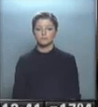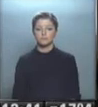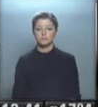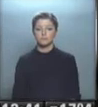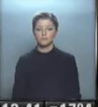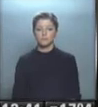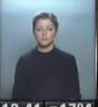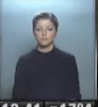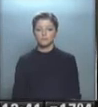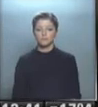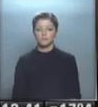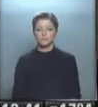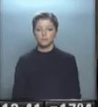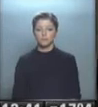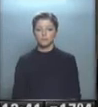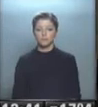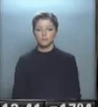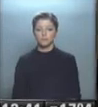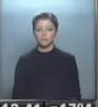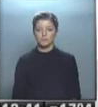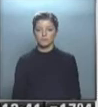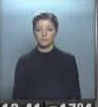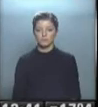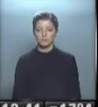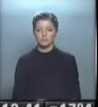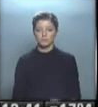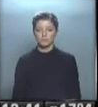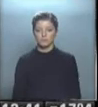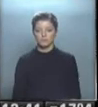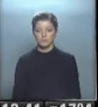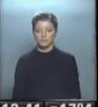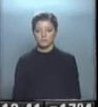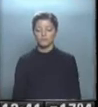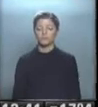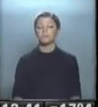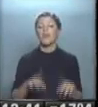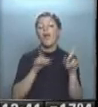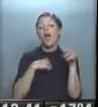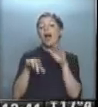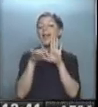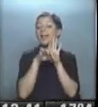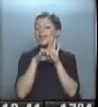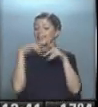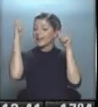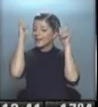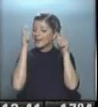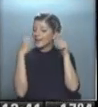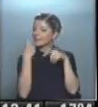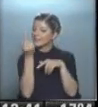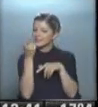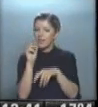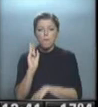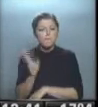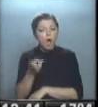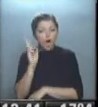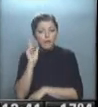هي اللي قاعدة تسوق من إنه واحد أجنبي ولا غريب ولا سواق إنه يسوق. Aunque ninguna ley de la monarquía saudí les impide